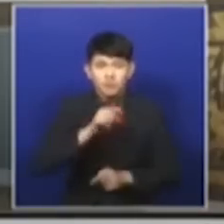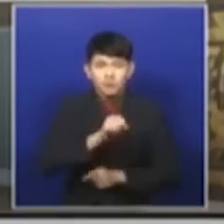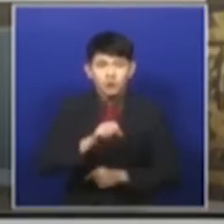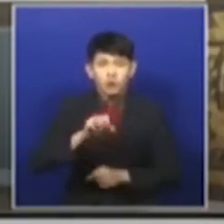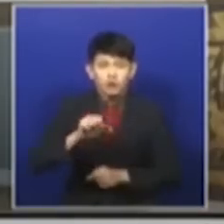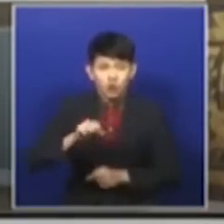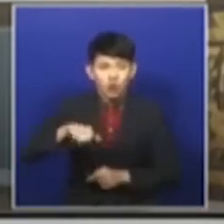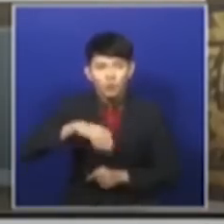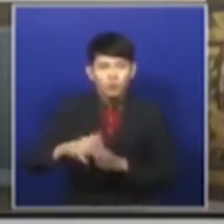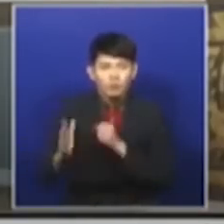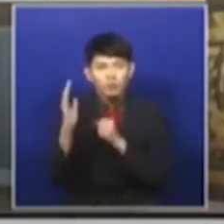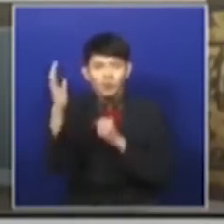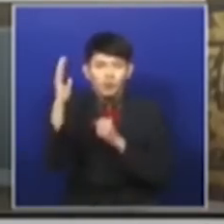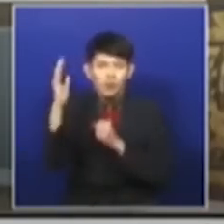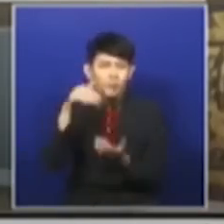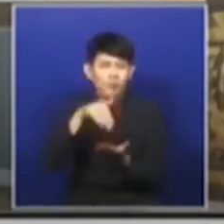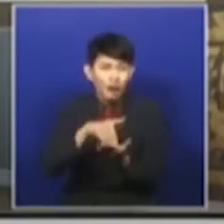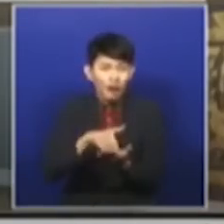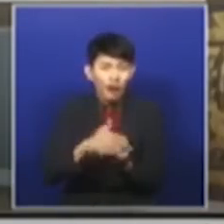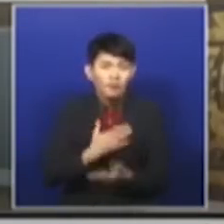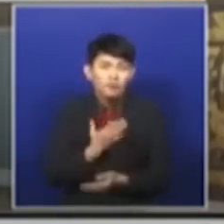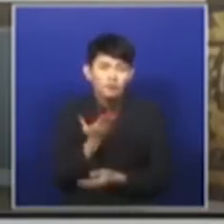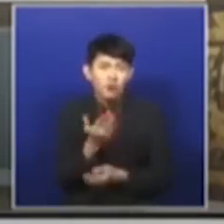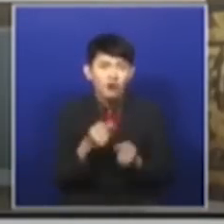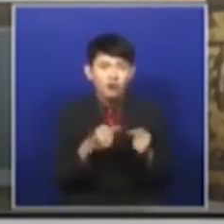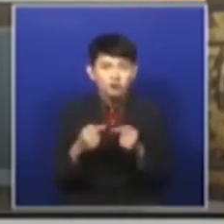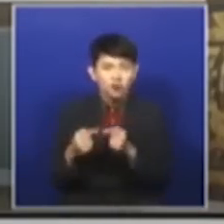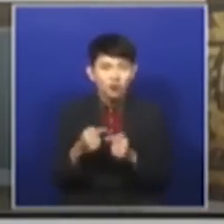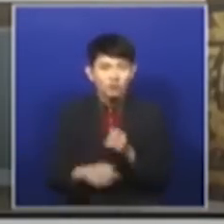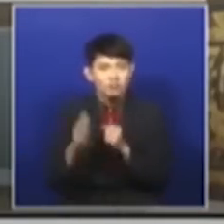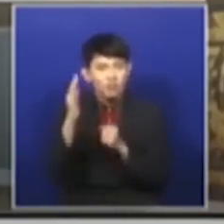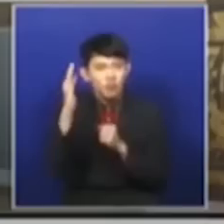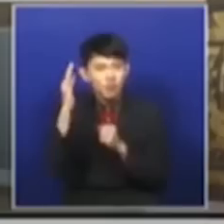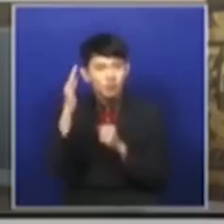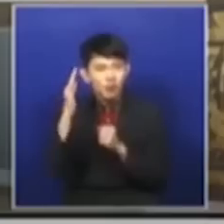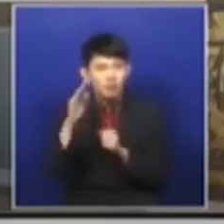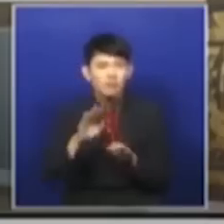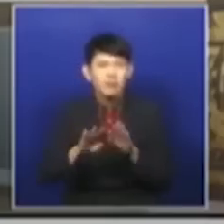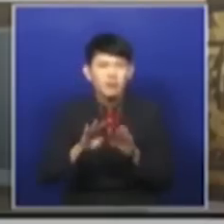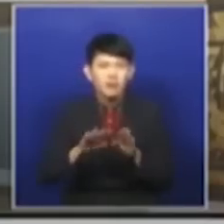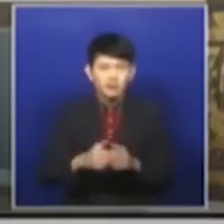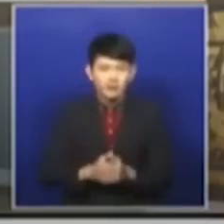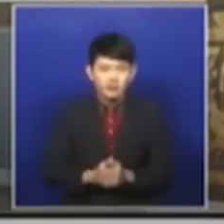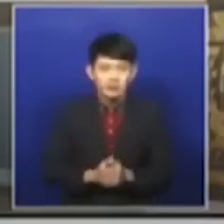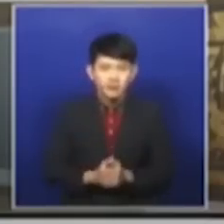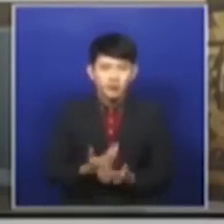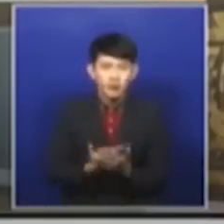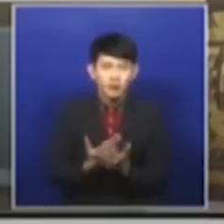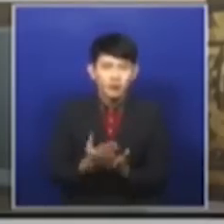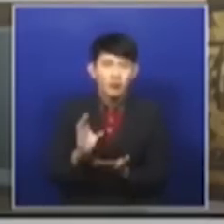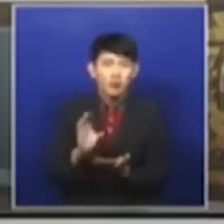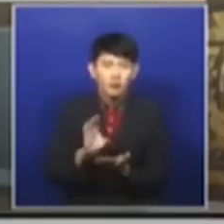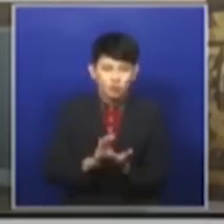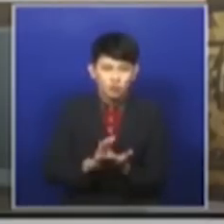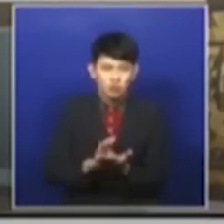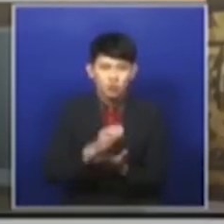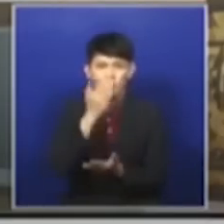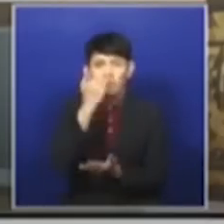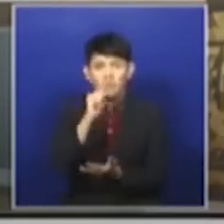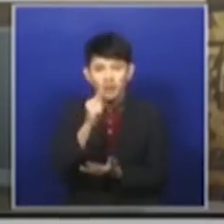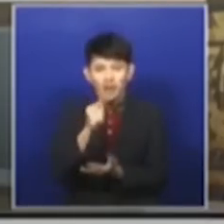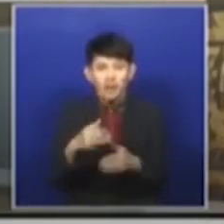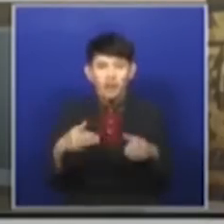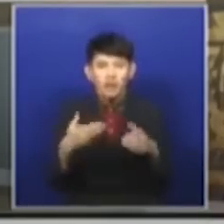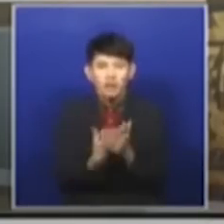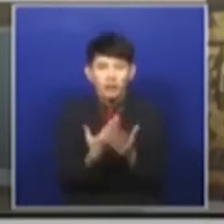ภิปรายหลักการไปแล้วนะครับผมขออภิปรายหลักการคร่าวๆนะครับกองทุนนี้มีเพื่อเป็นแหล่ง